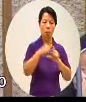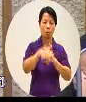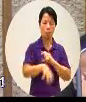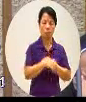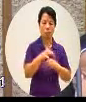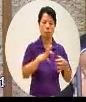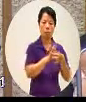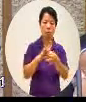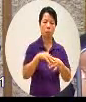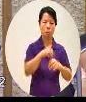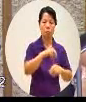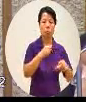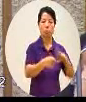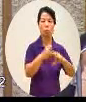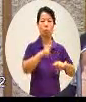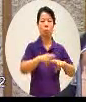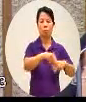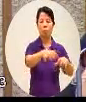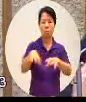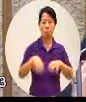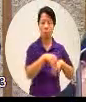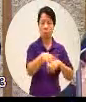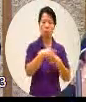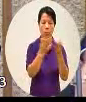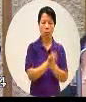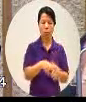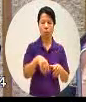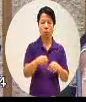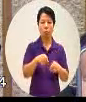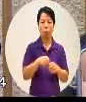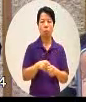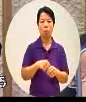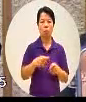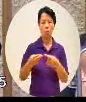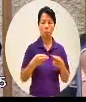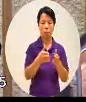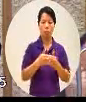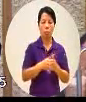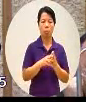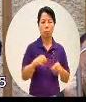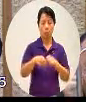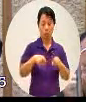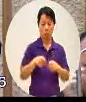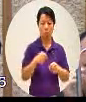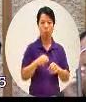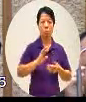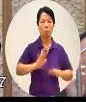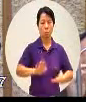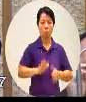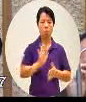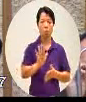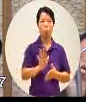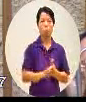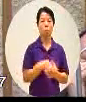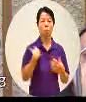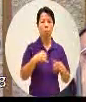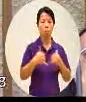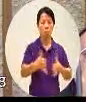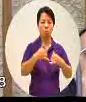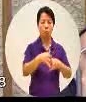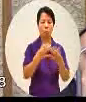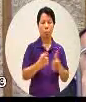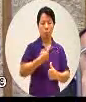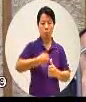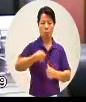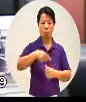间，这些都需要重新来处理。这个计划我们现在已经在做相关的一个拟定。如果路面的部分，我们会优先来处